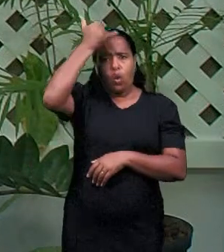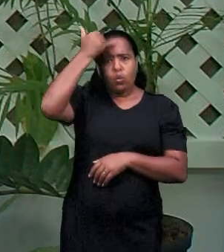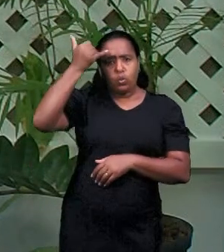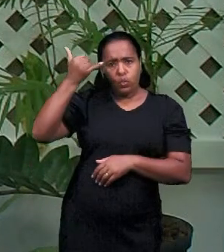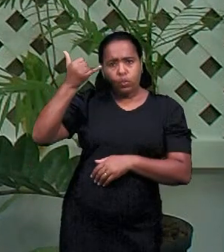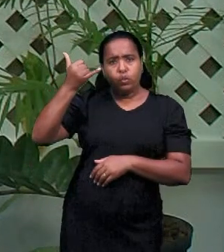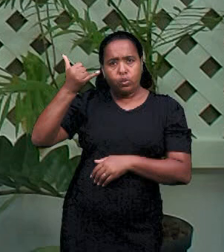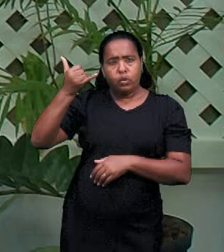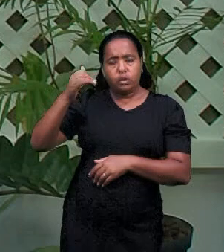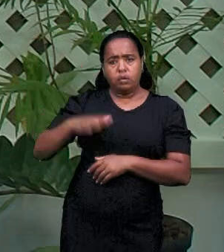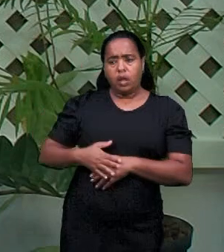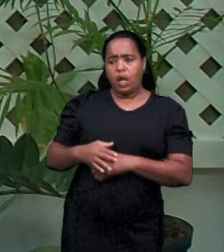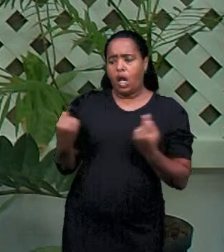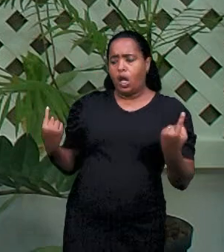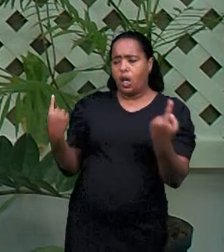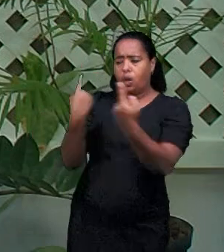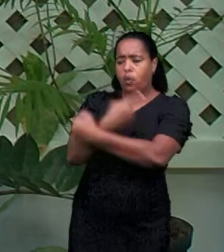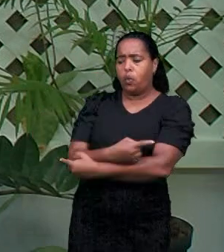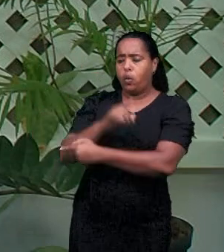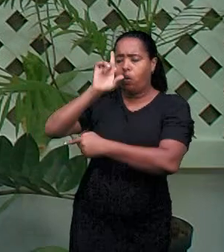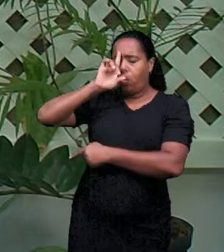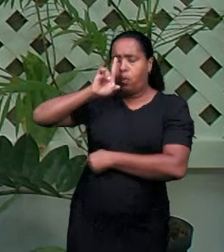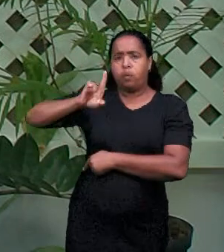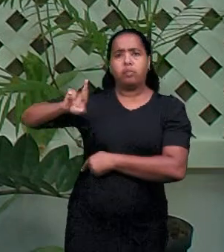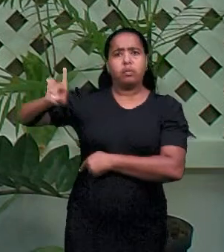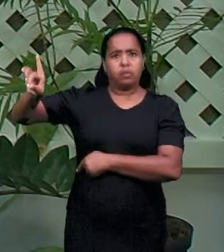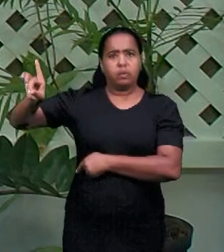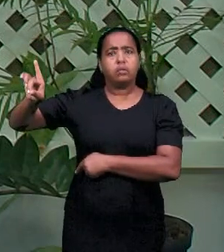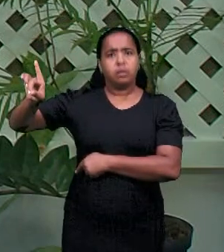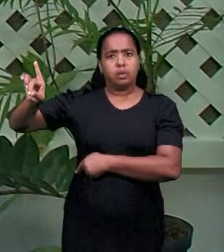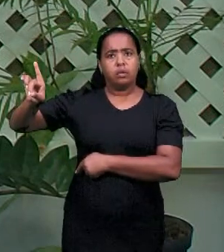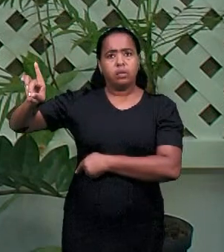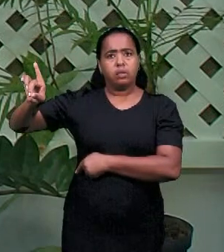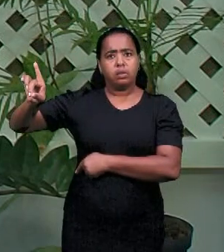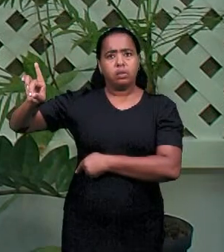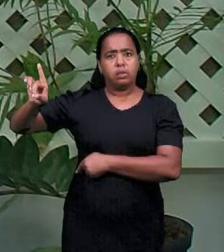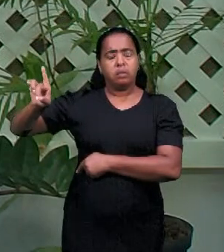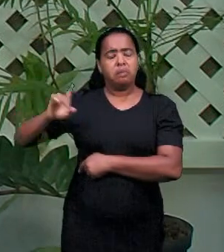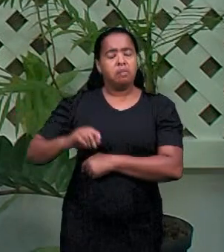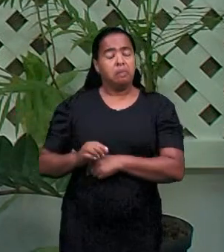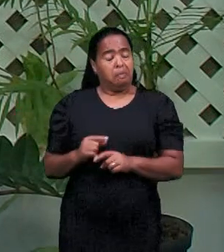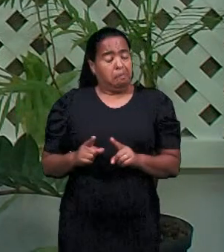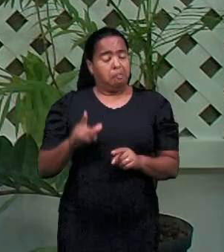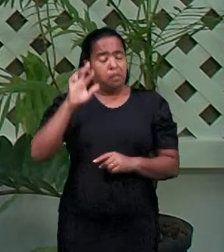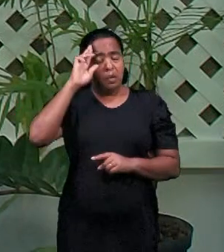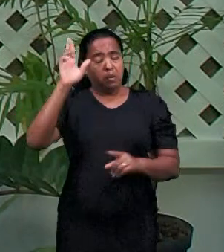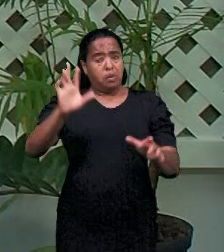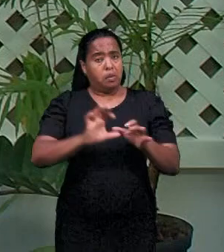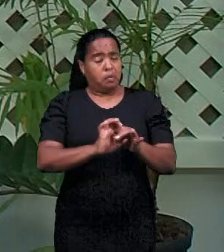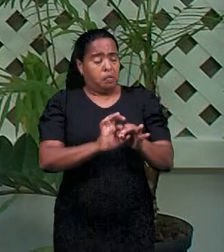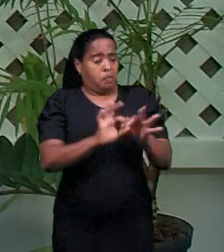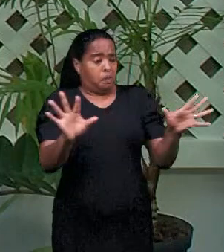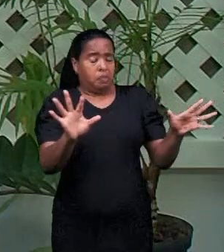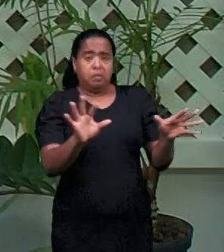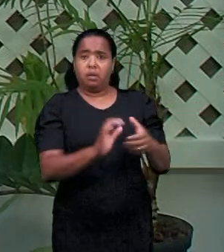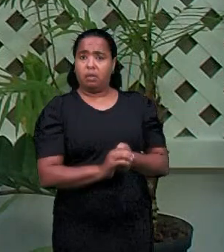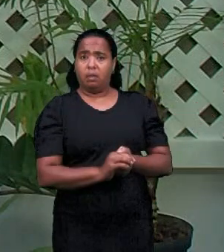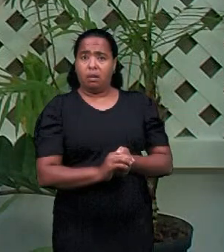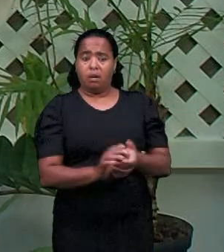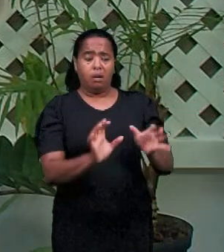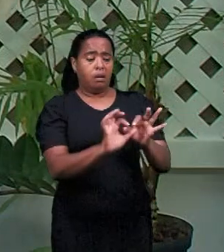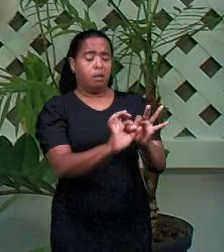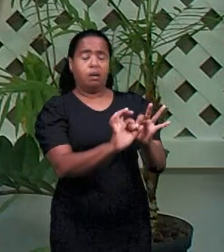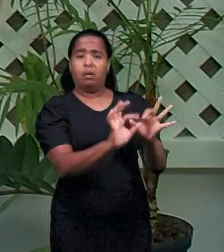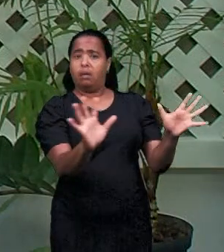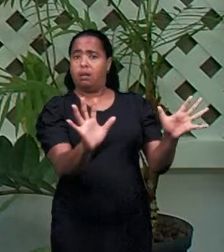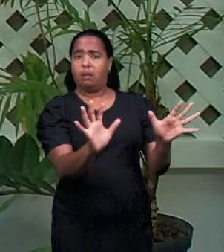levé contre Dieu. Imaginez les frères. Et le Seigneur a permis. Donc, le libre arbitre, la liberté